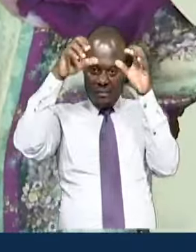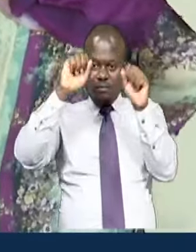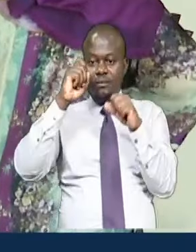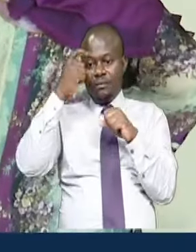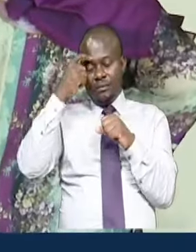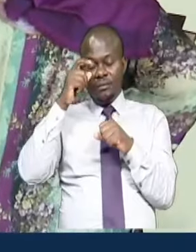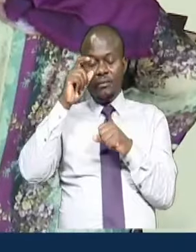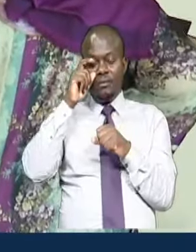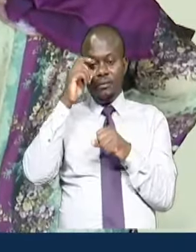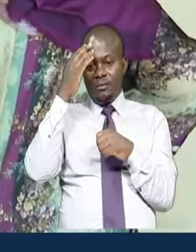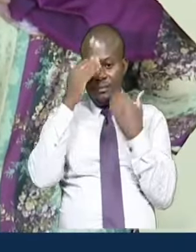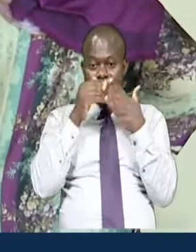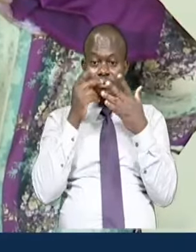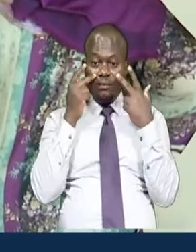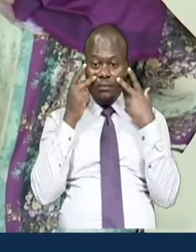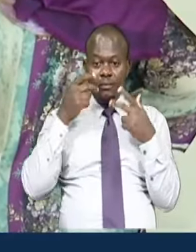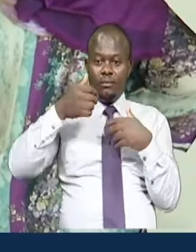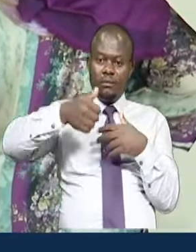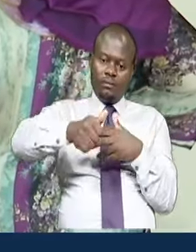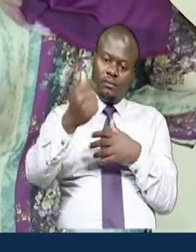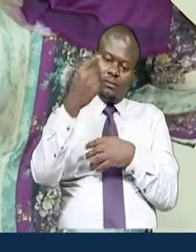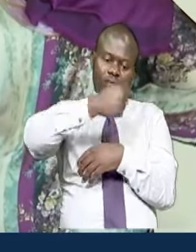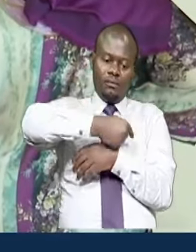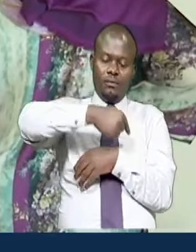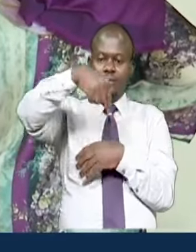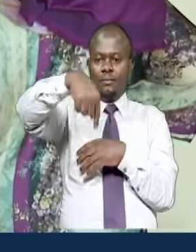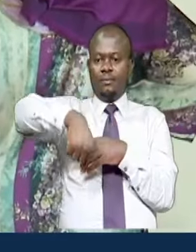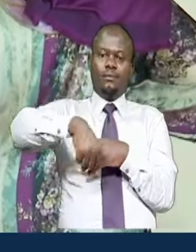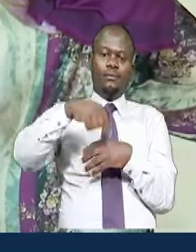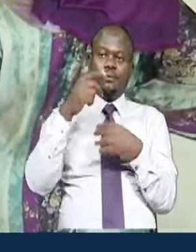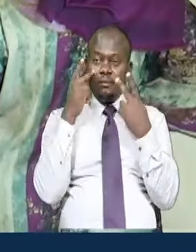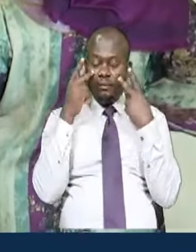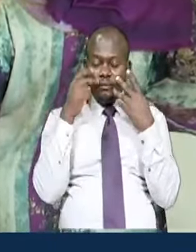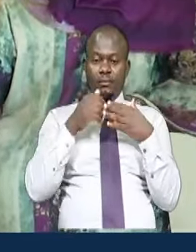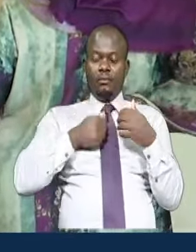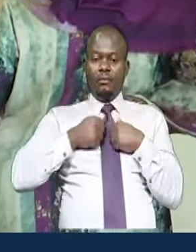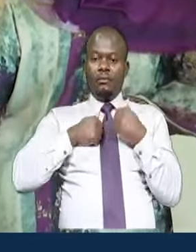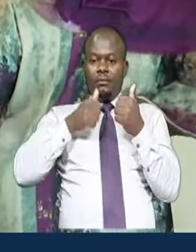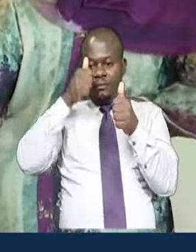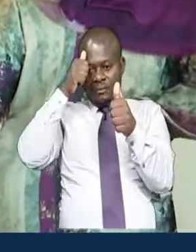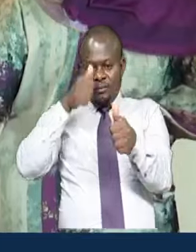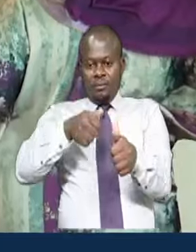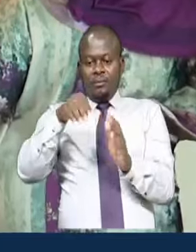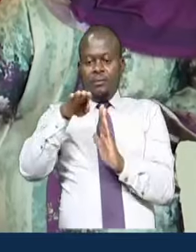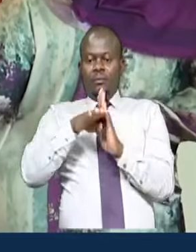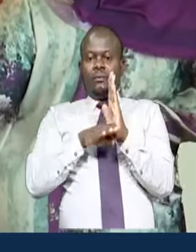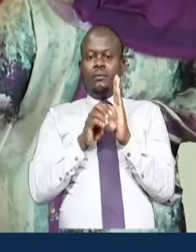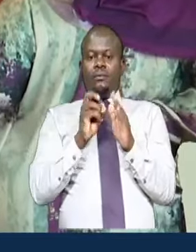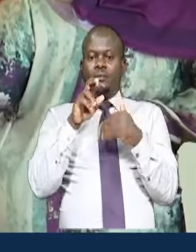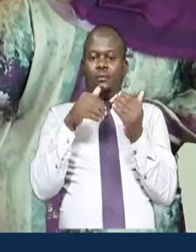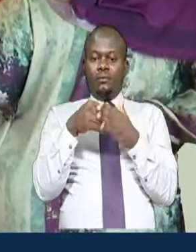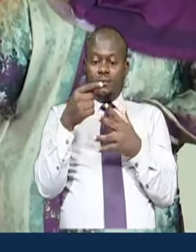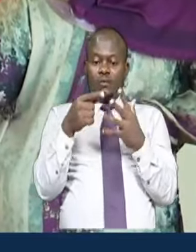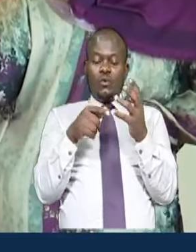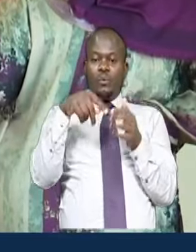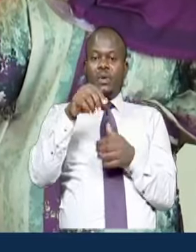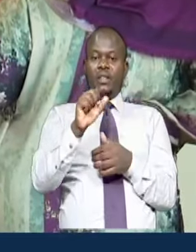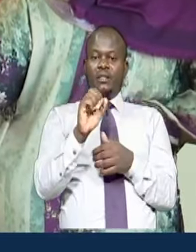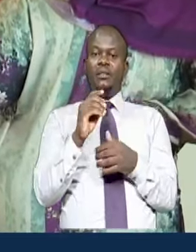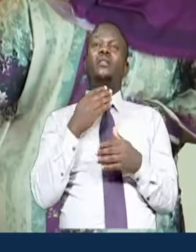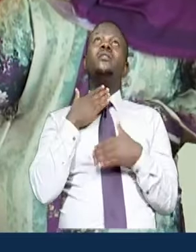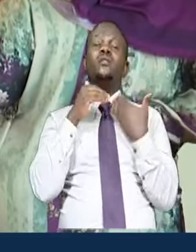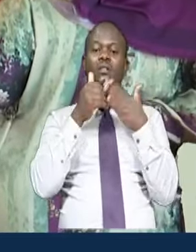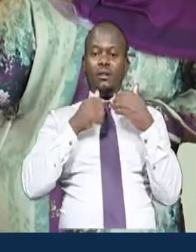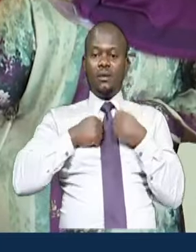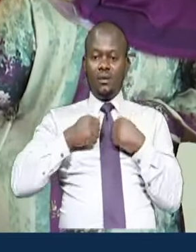Paul Kagame, kuko tubona ari we uyu munsi wa none ubereye abanyarwanda bigendeye no kuri gahunda cyangwa se kucyo PSD yifuza ko abanyarwanda